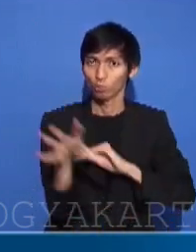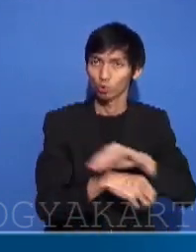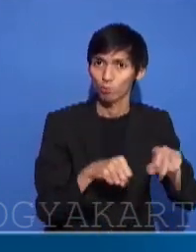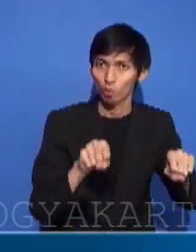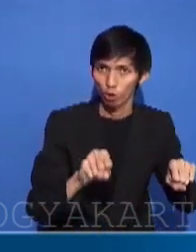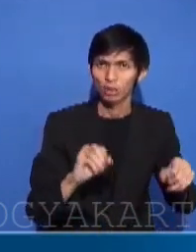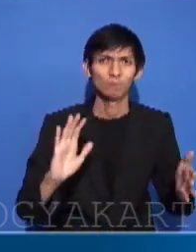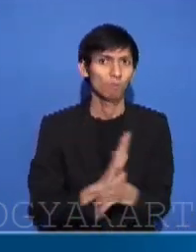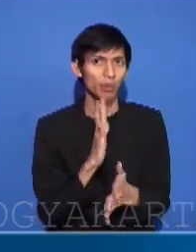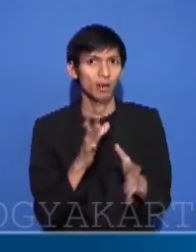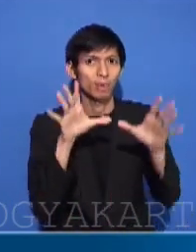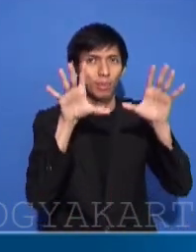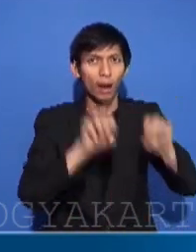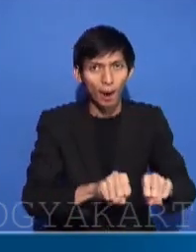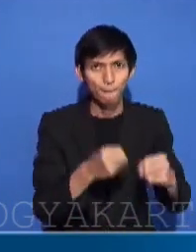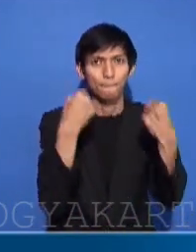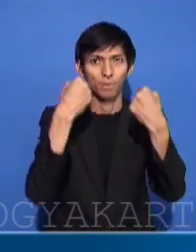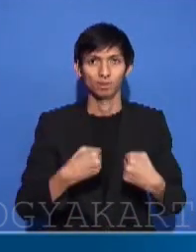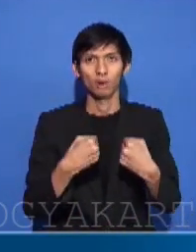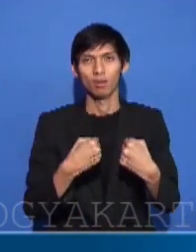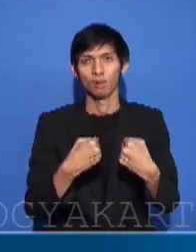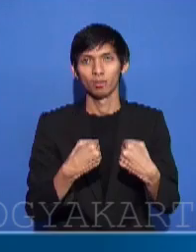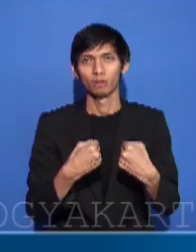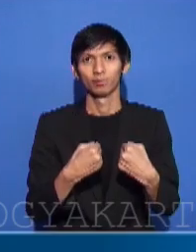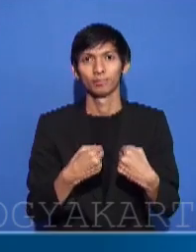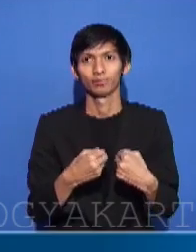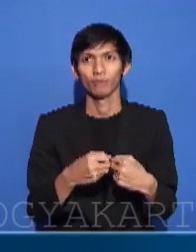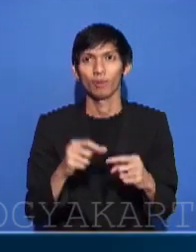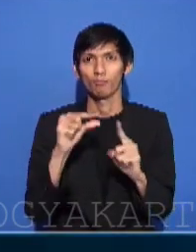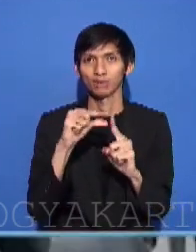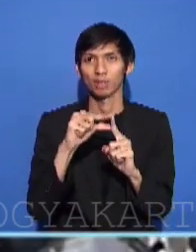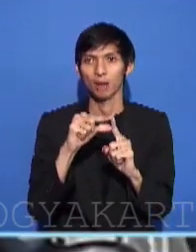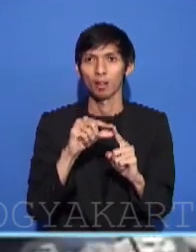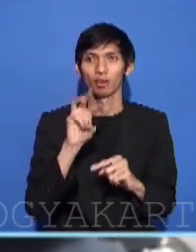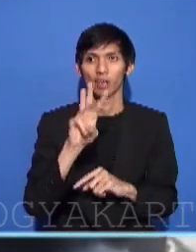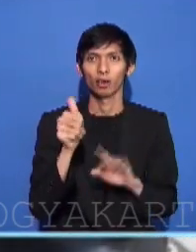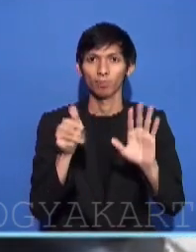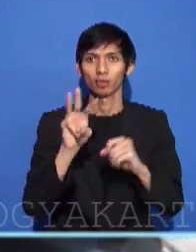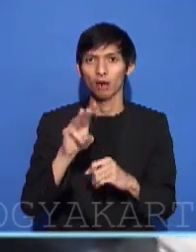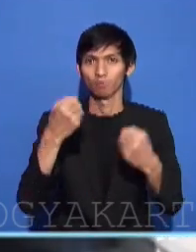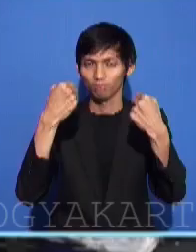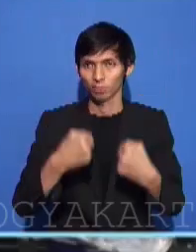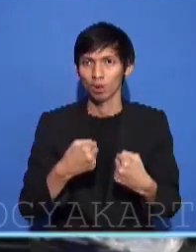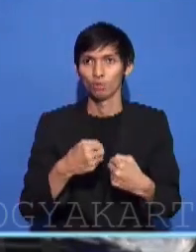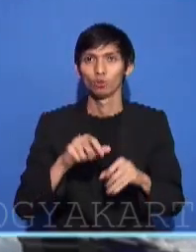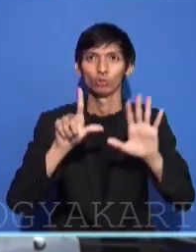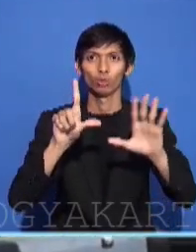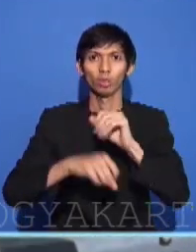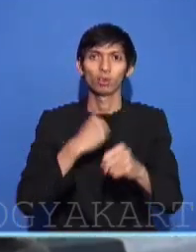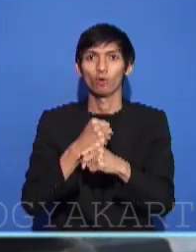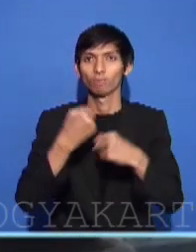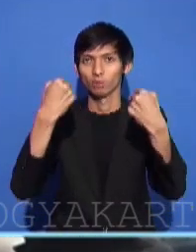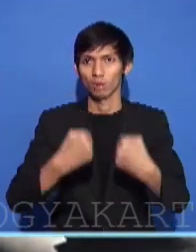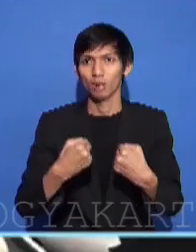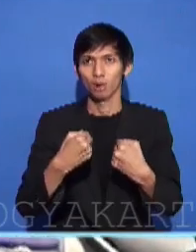residivis. Para tersangka dijerat pasal 363 KUHP dengan ancaman hukuman 7 tahun penjara. Polda DIY